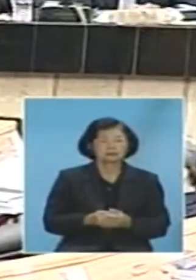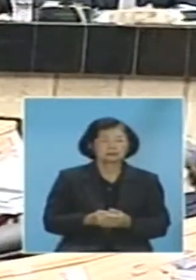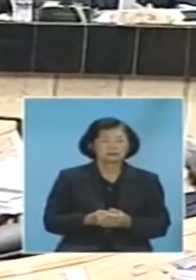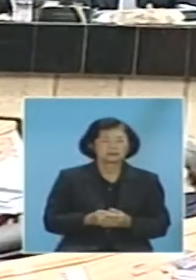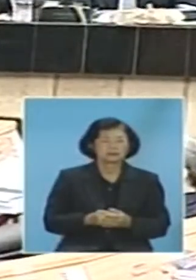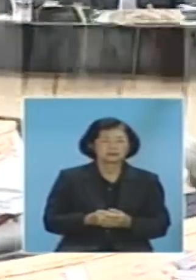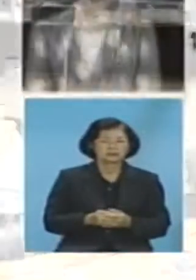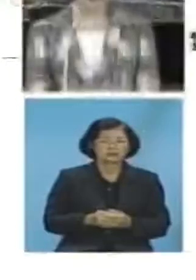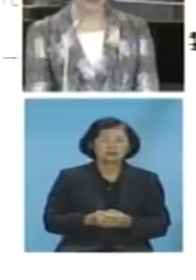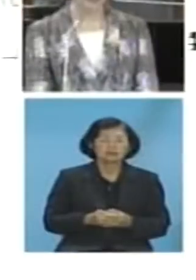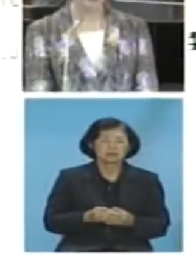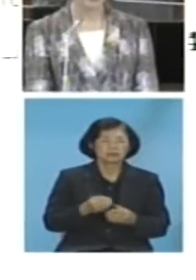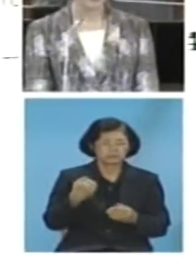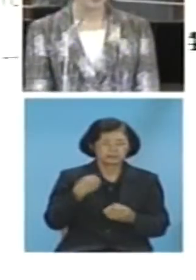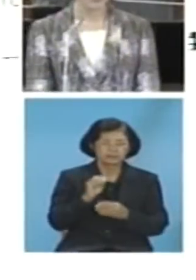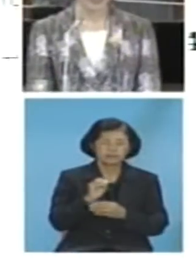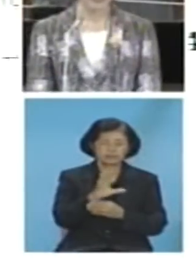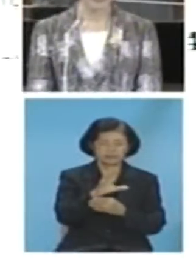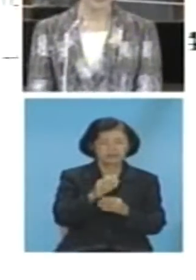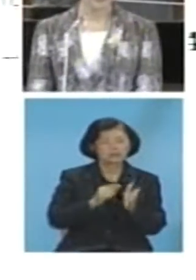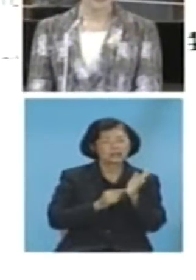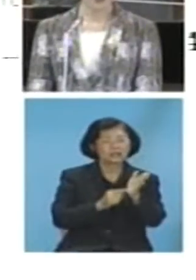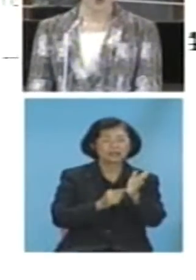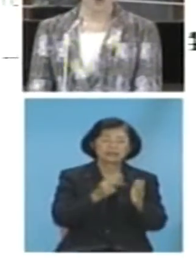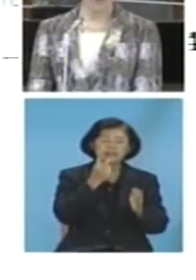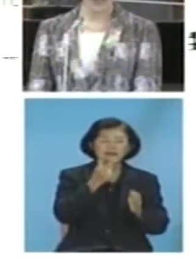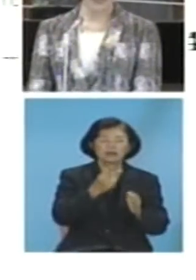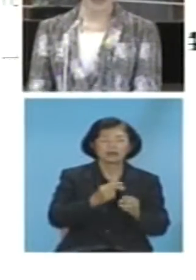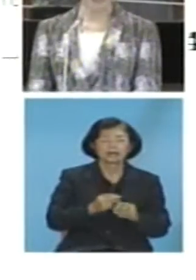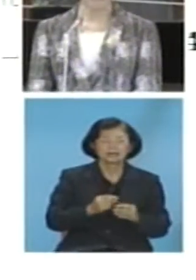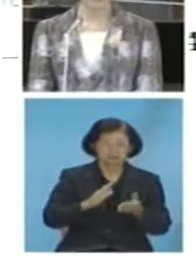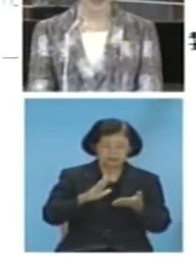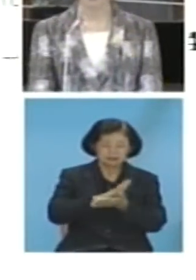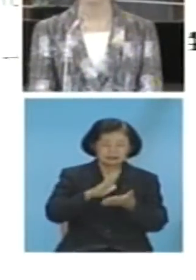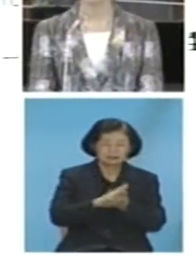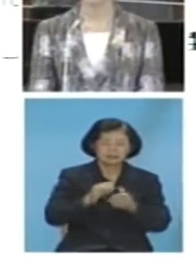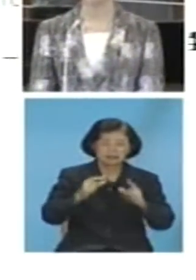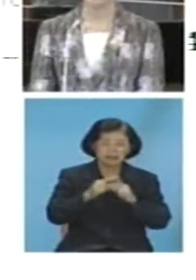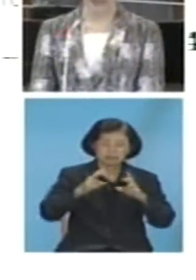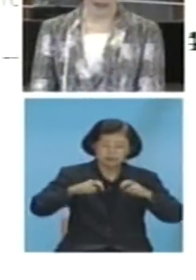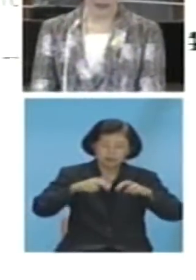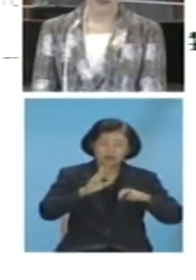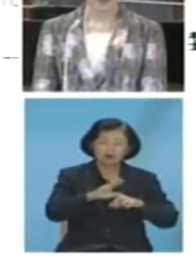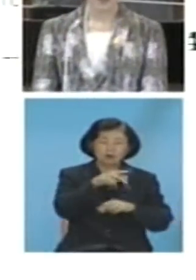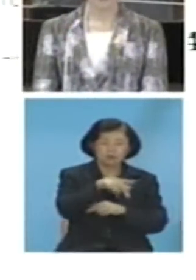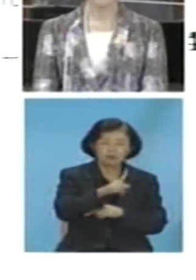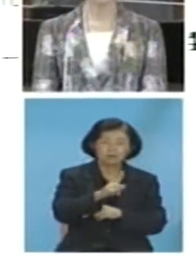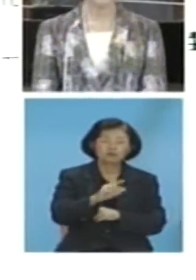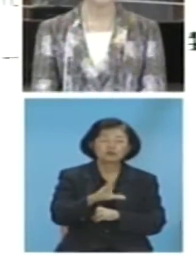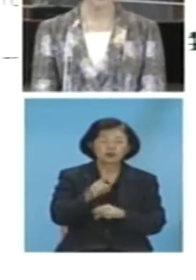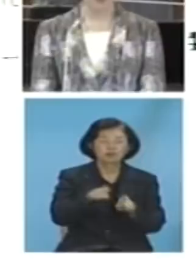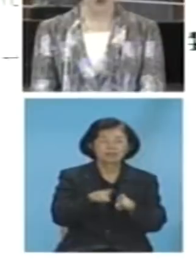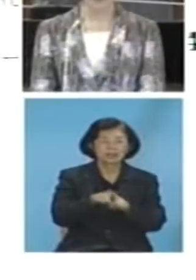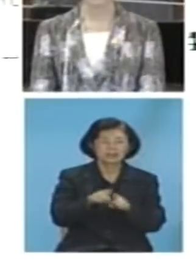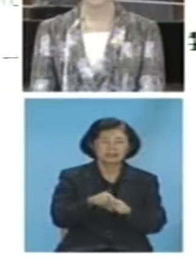ไลด์อีกสไลด์หนึ่งนะคะก็แสดงให้เห็นในส่วนของเอกสารคำวินิจฉัยของปปช.เช่นกันค่ะก็ได้ยืนยัน